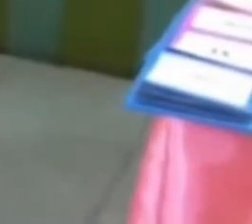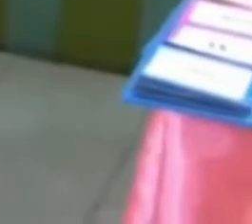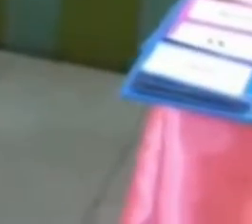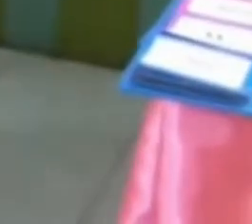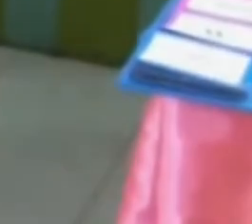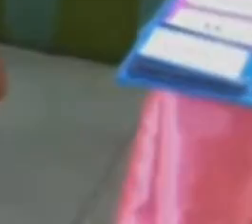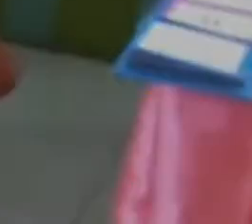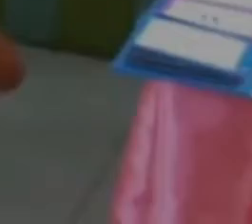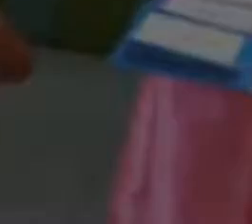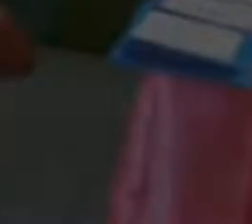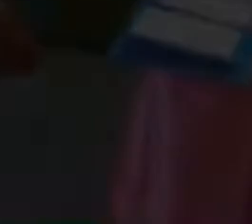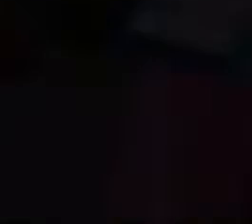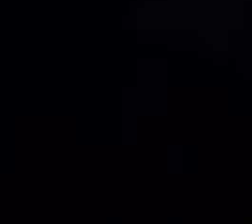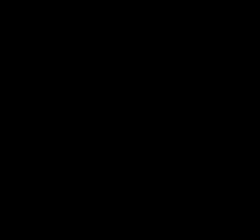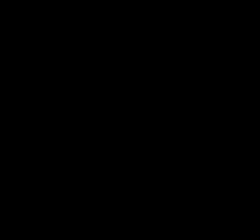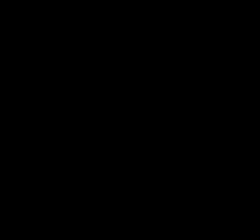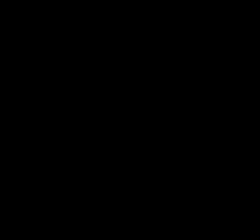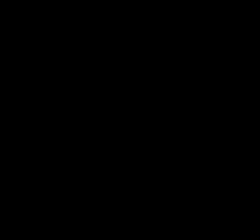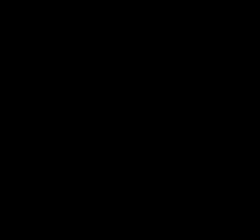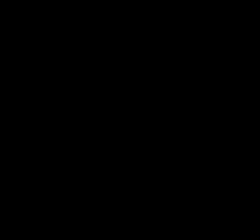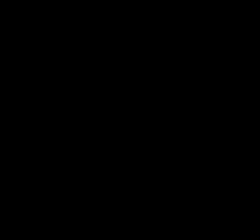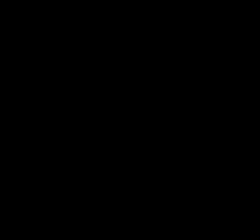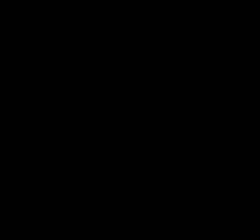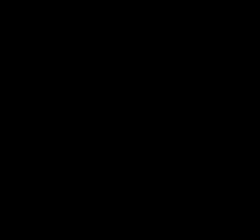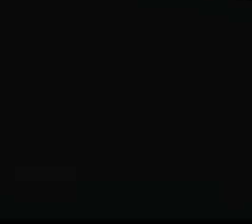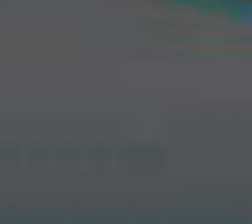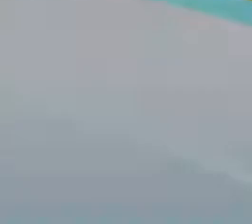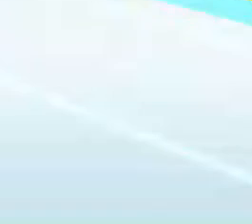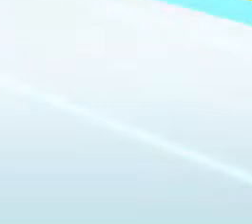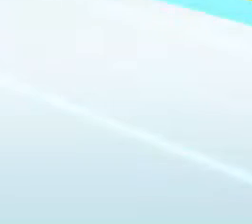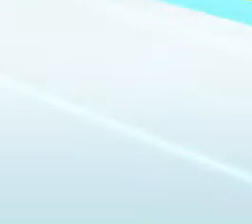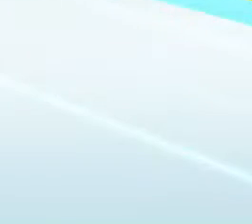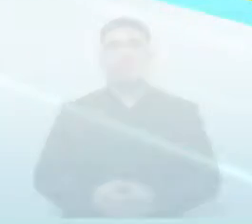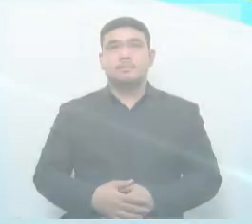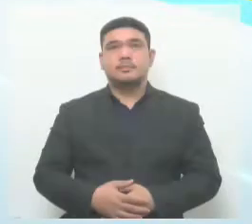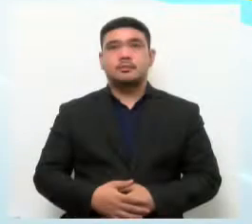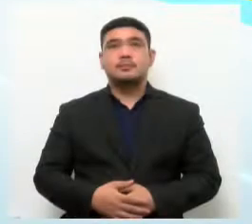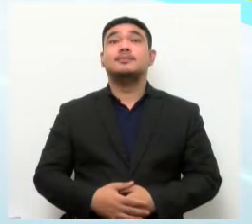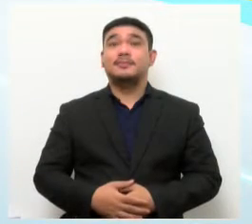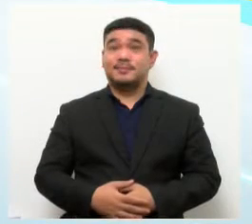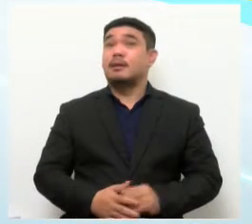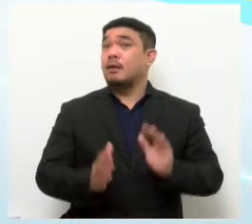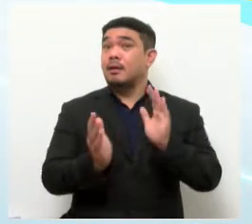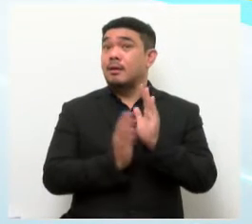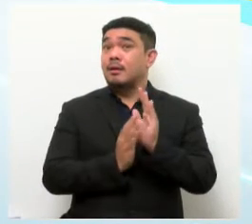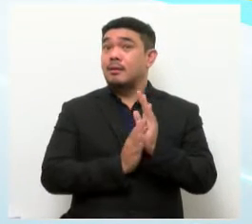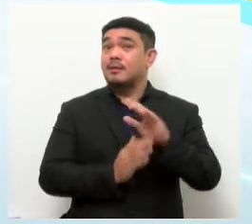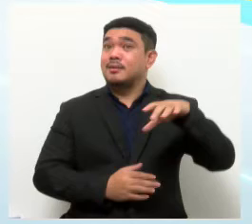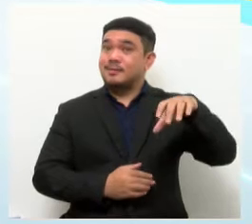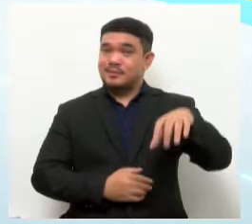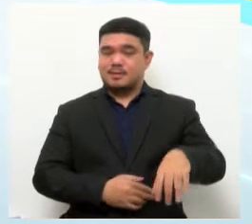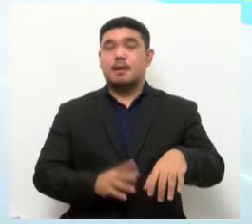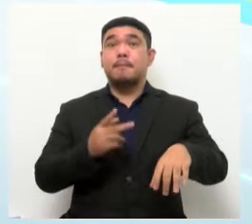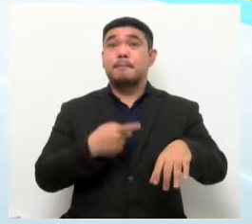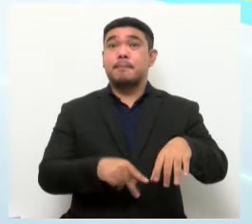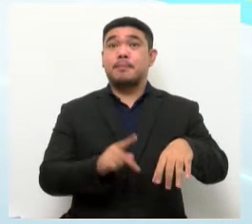ต ้องขอชื่นชมสำนักงานเขตพื้นที่การศึกษาประถ